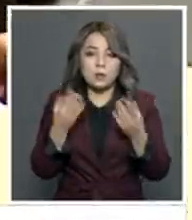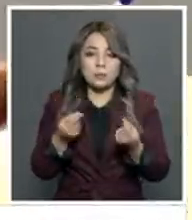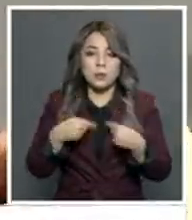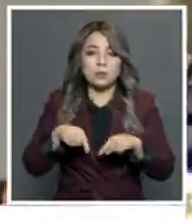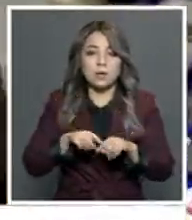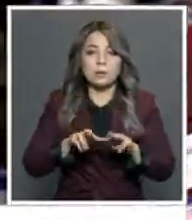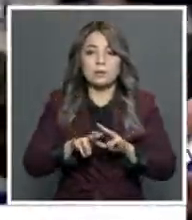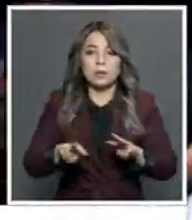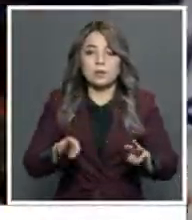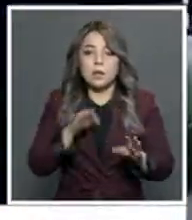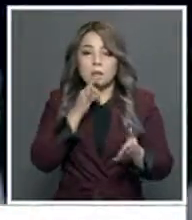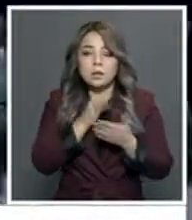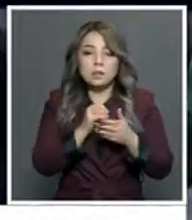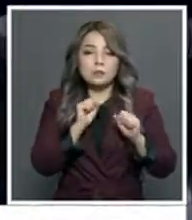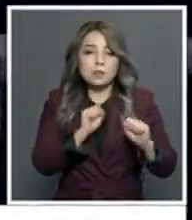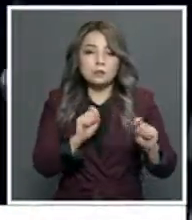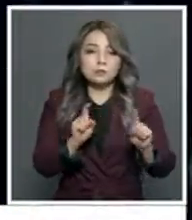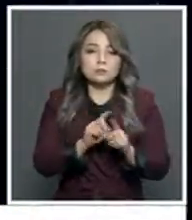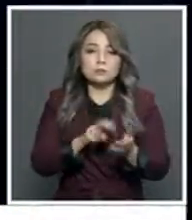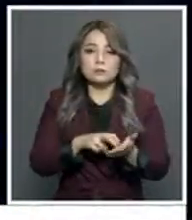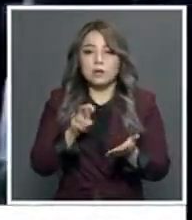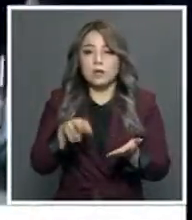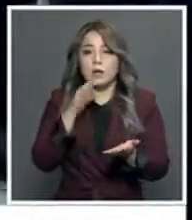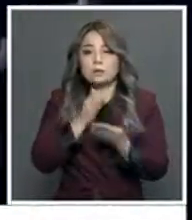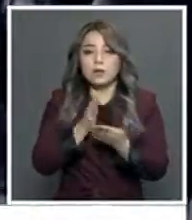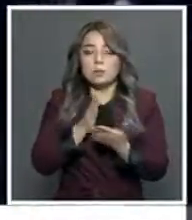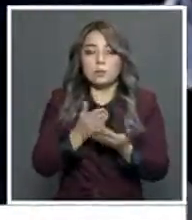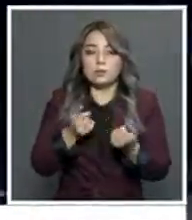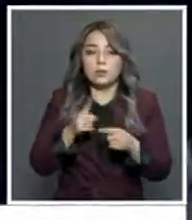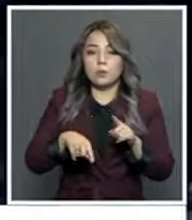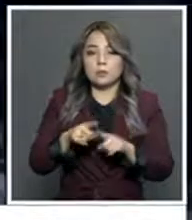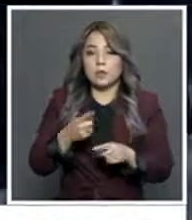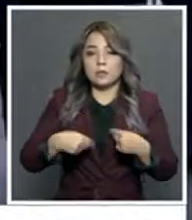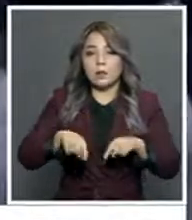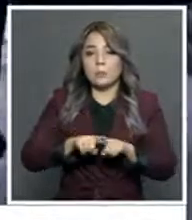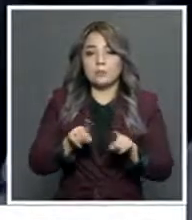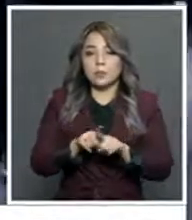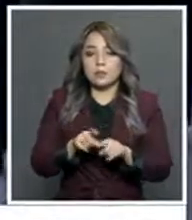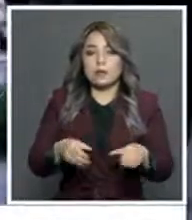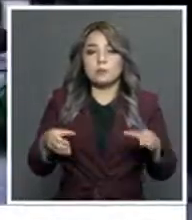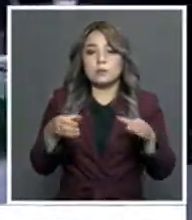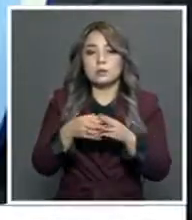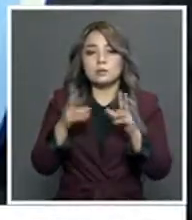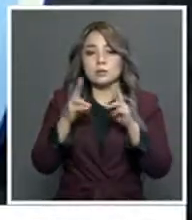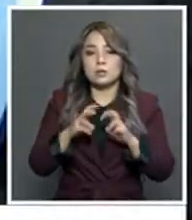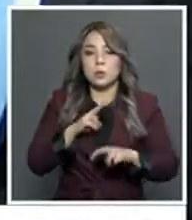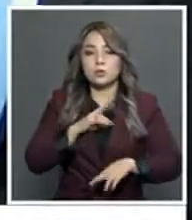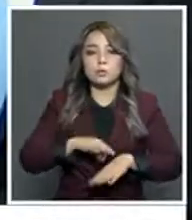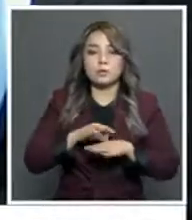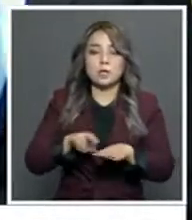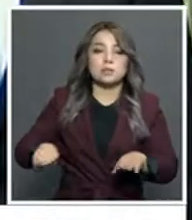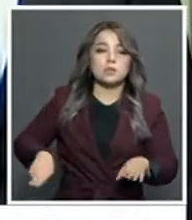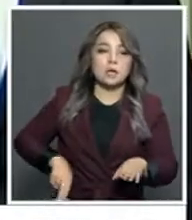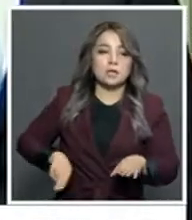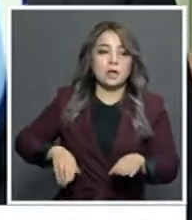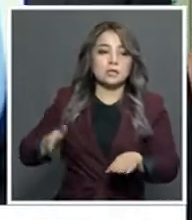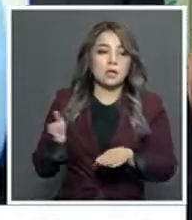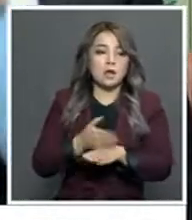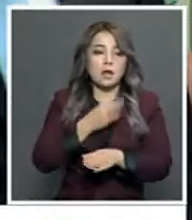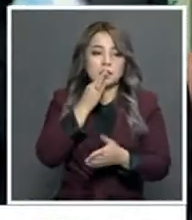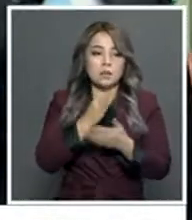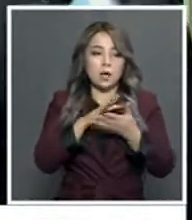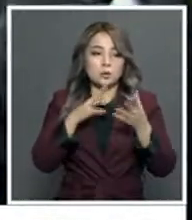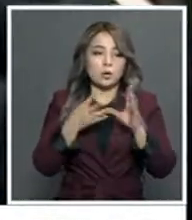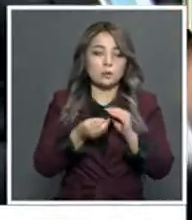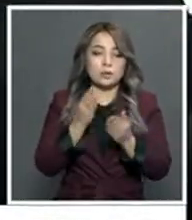қорғаныс министрін отставкаға жіберді. Енді орталық барлау басқармасы мен федералды тергеу бюросының директорлары орнынан кетеді деген болжам